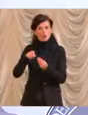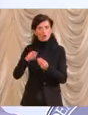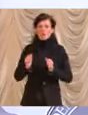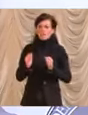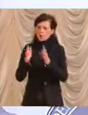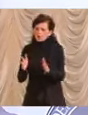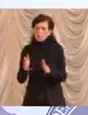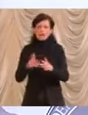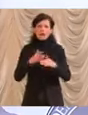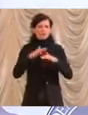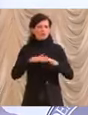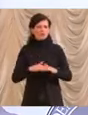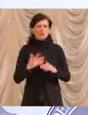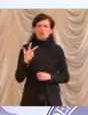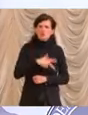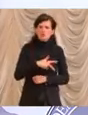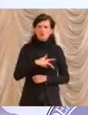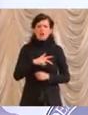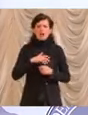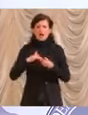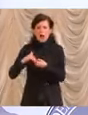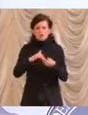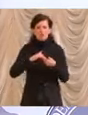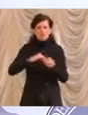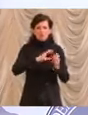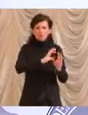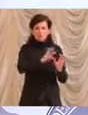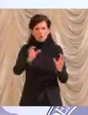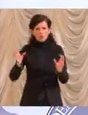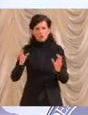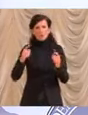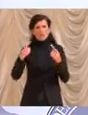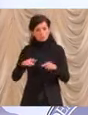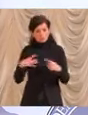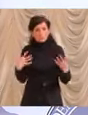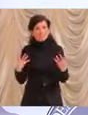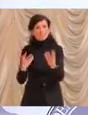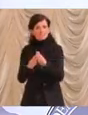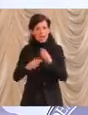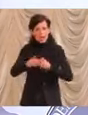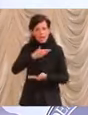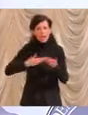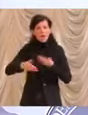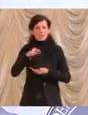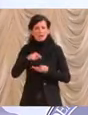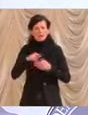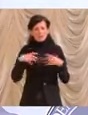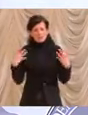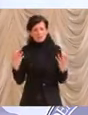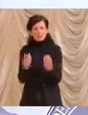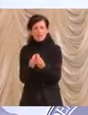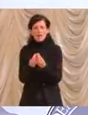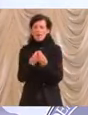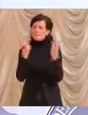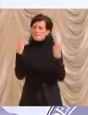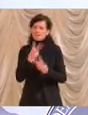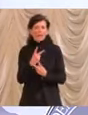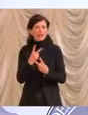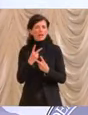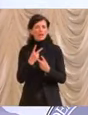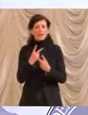di promozione sociale, tutte le strutture associative che sono, diciamo, il cuore pulsante della solidarietà in